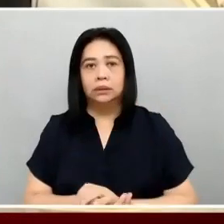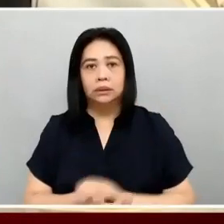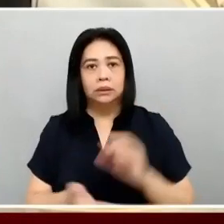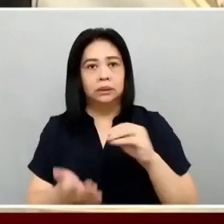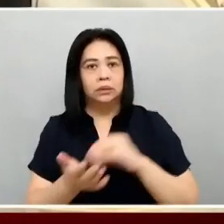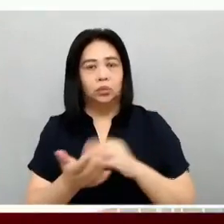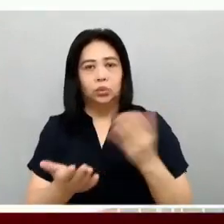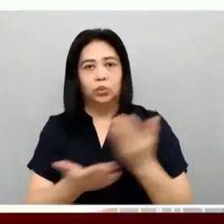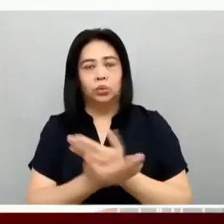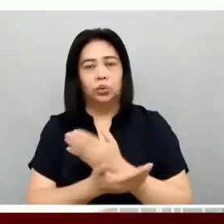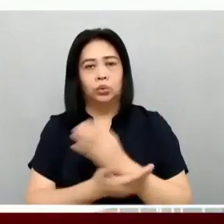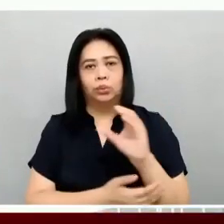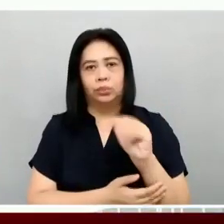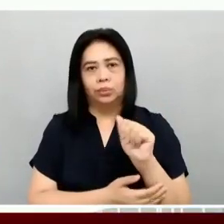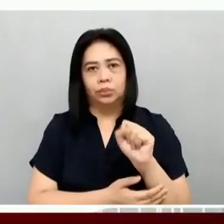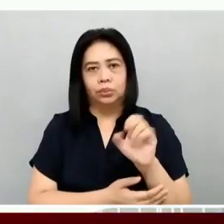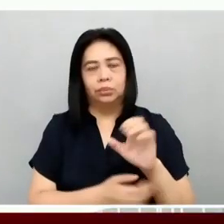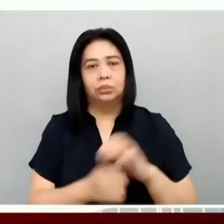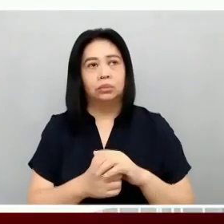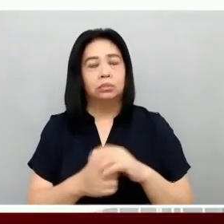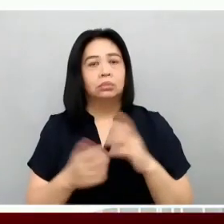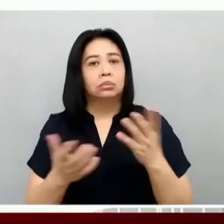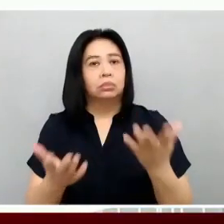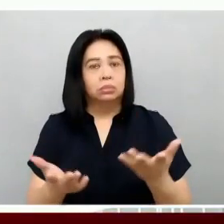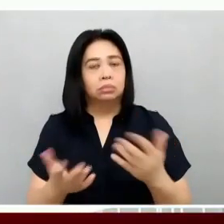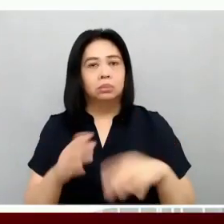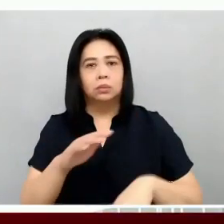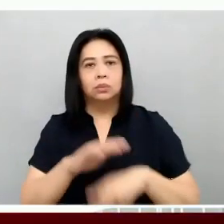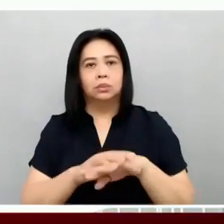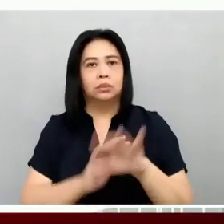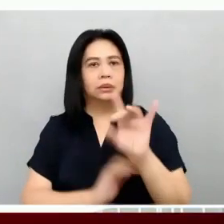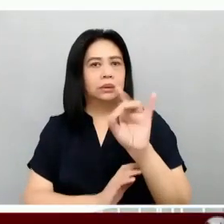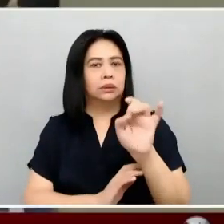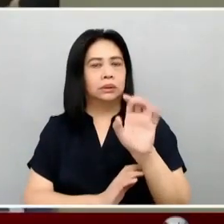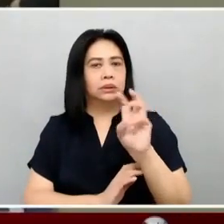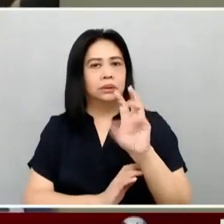bagong kaso. Dahil dito, pumalo na sa